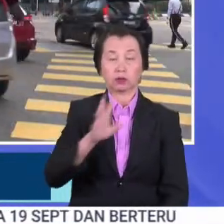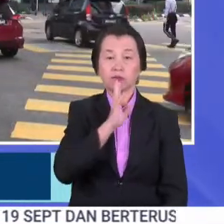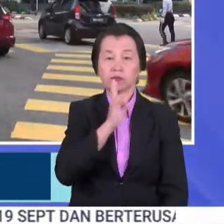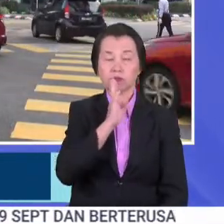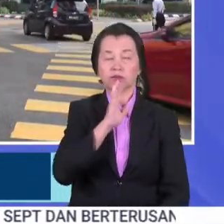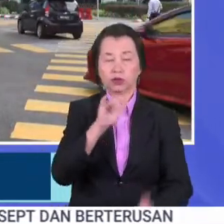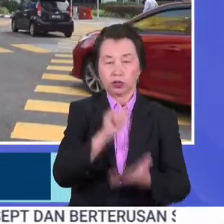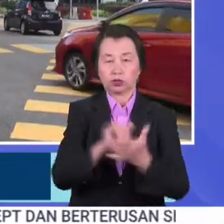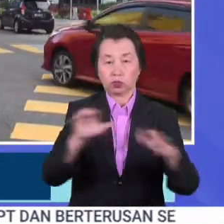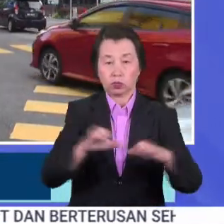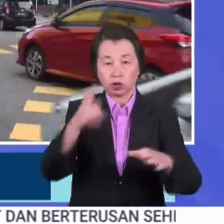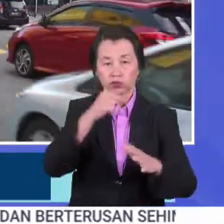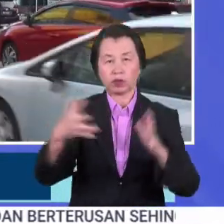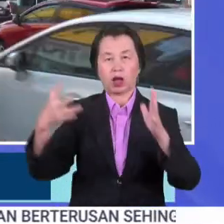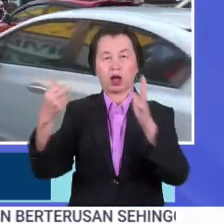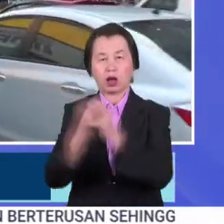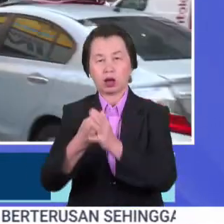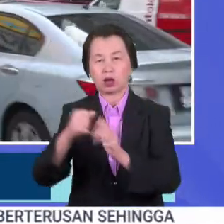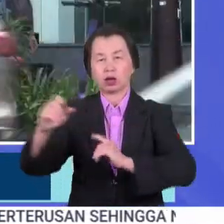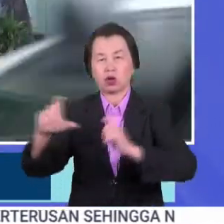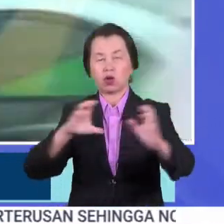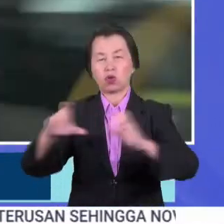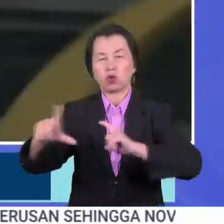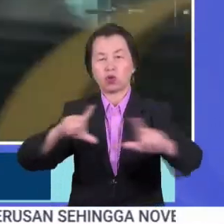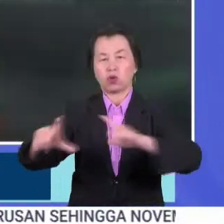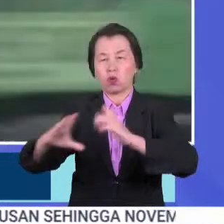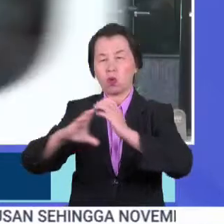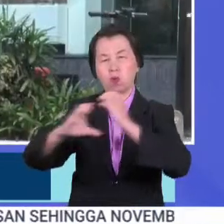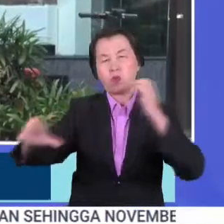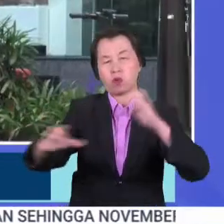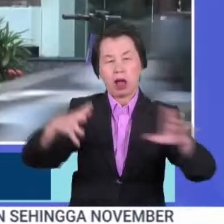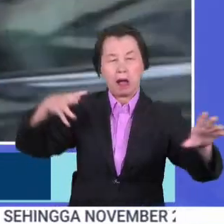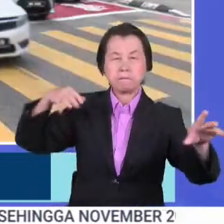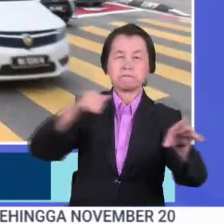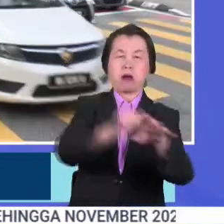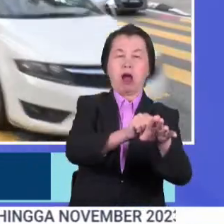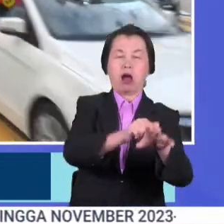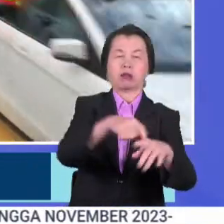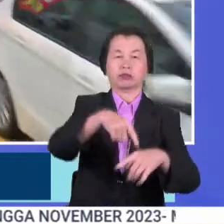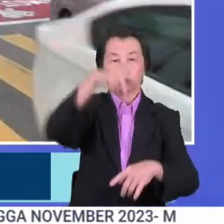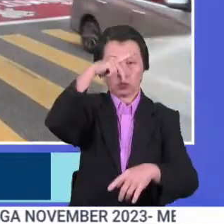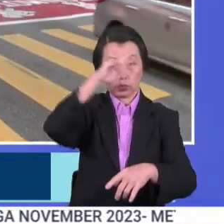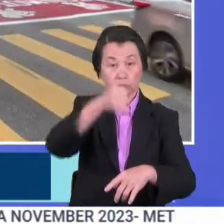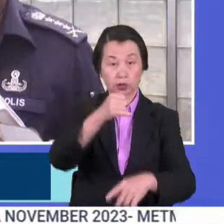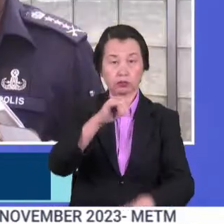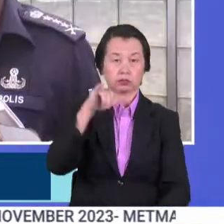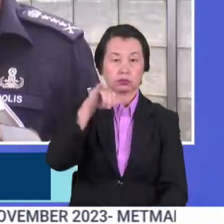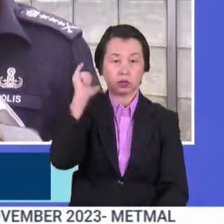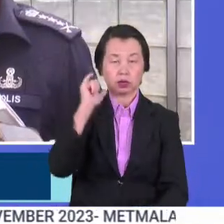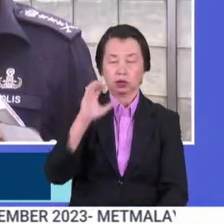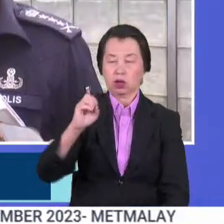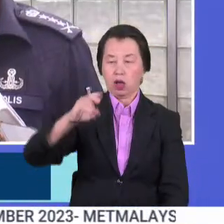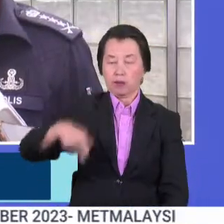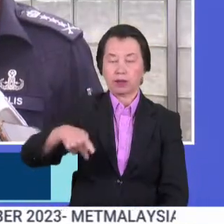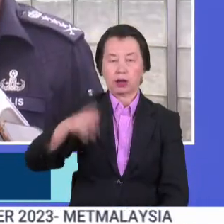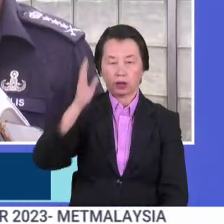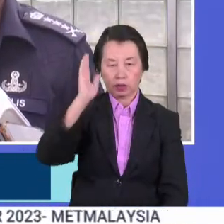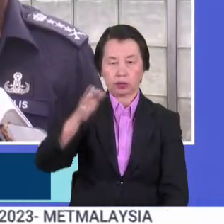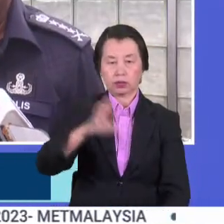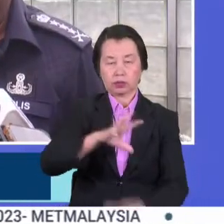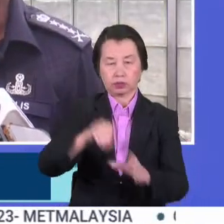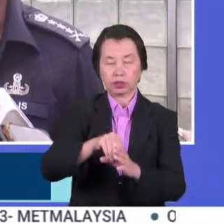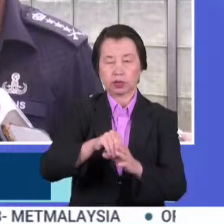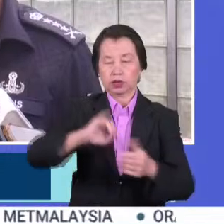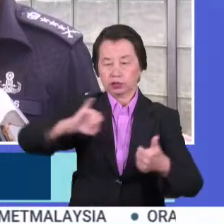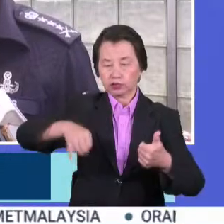langkah diambil berikutan kemalangan lori trailer yang merempuh beberapa kenderaan di Putrajaya semalam. Operasi akan melibatkan